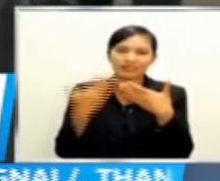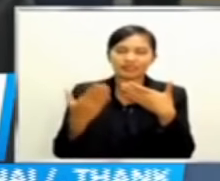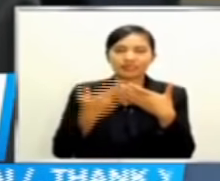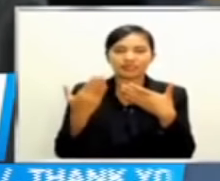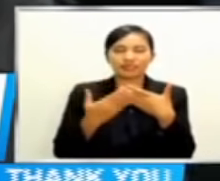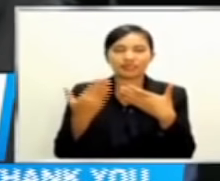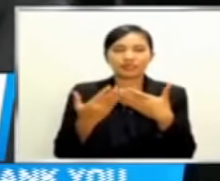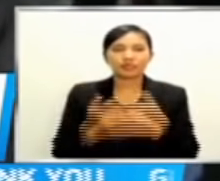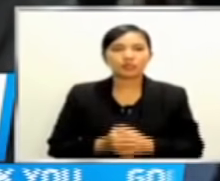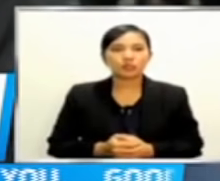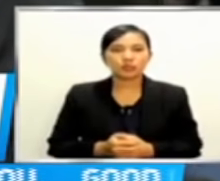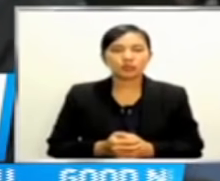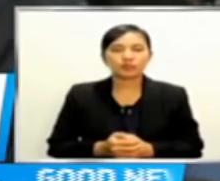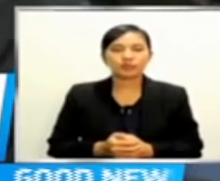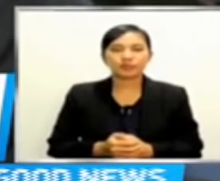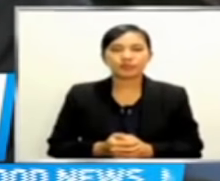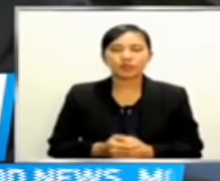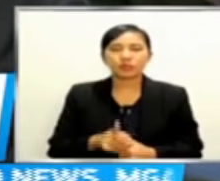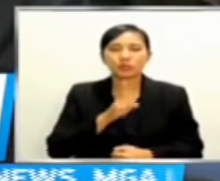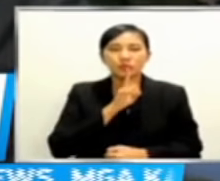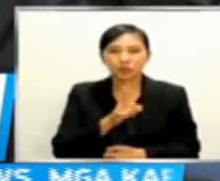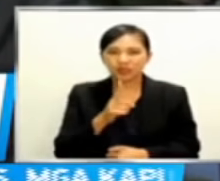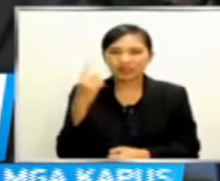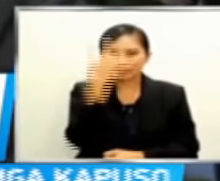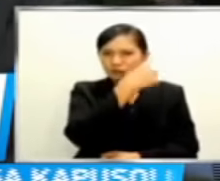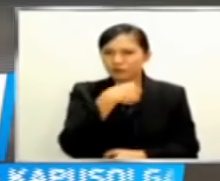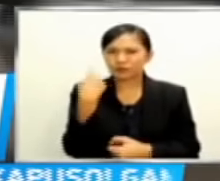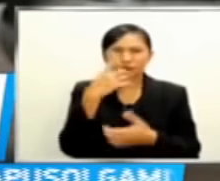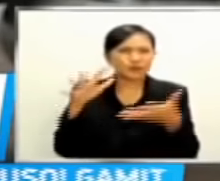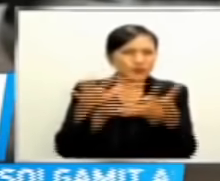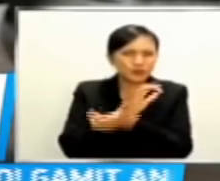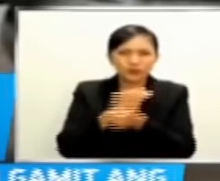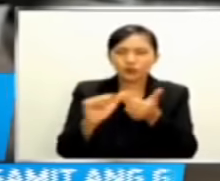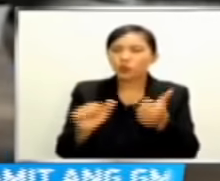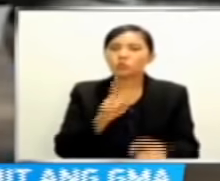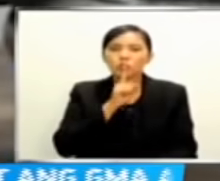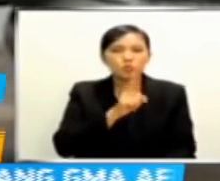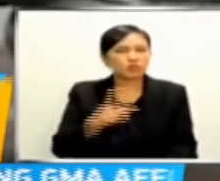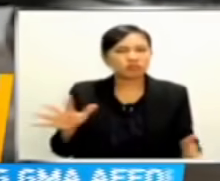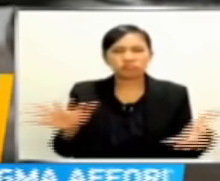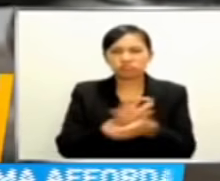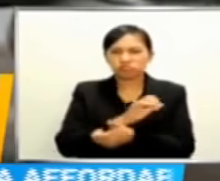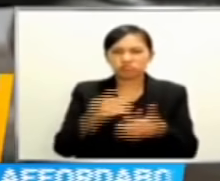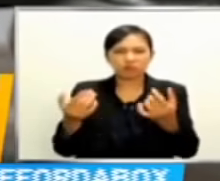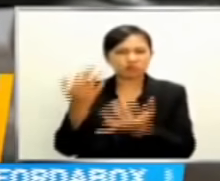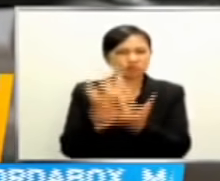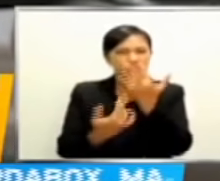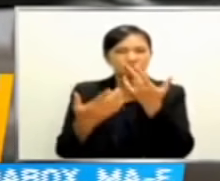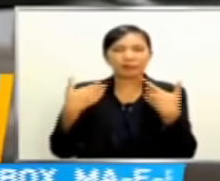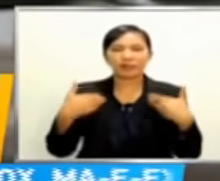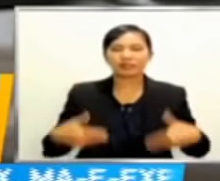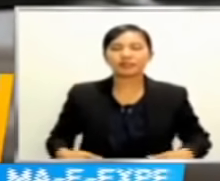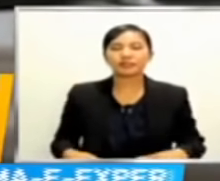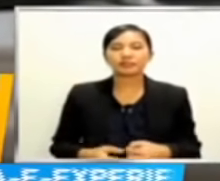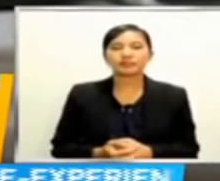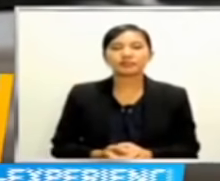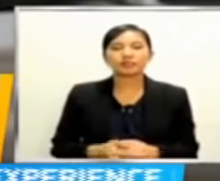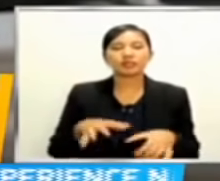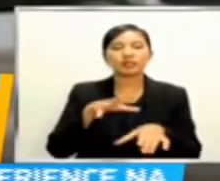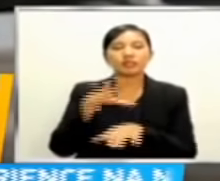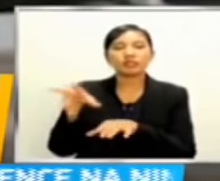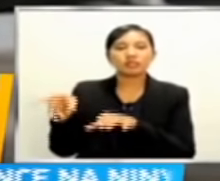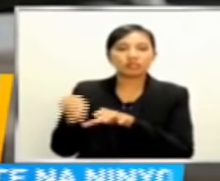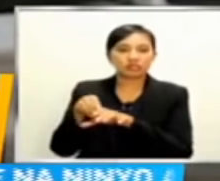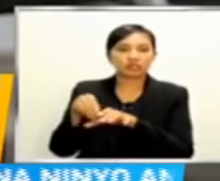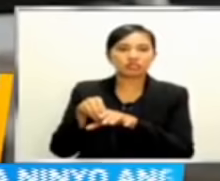Paano ka makakakuha ng ano dyan? Wala ka na makita eh, na nasunog, nasunog, nasunog eh. Isa sa 53 nasawi ang mismong piloto